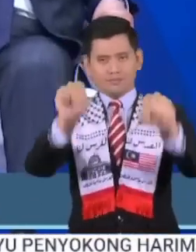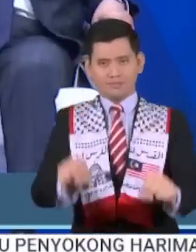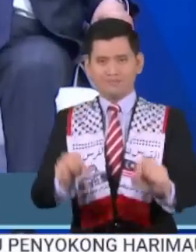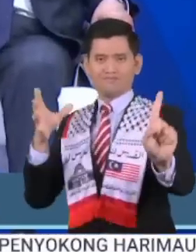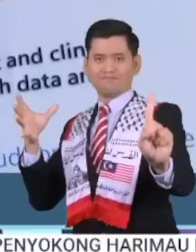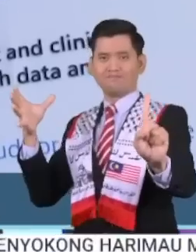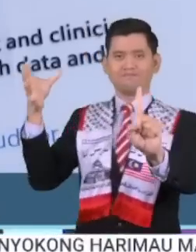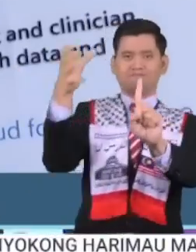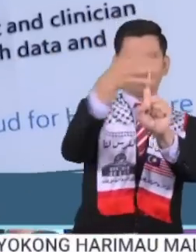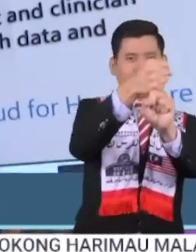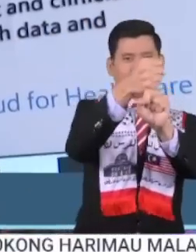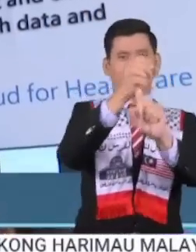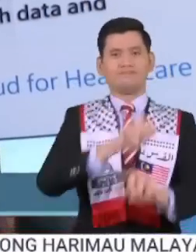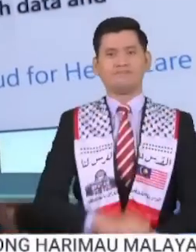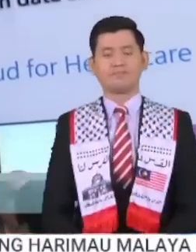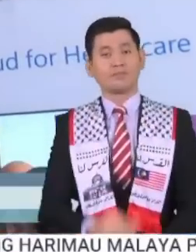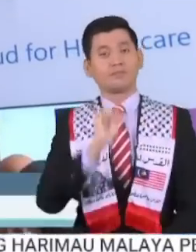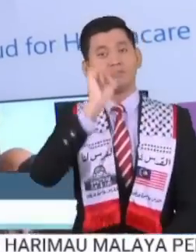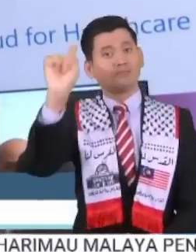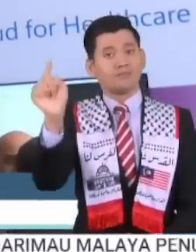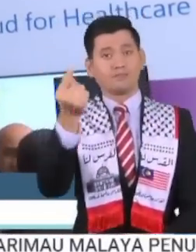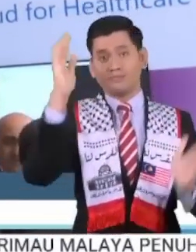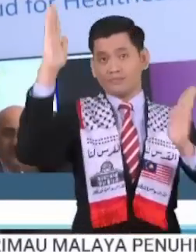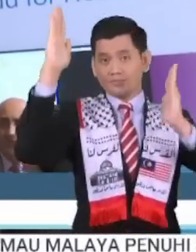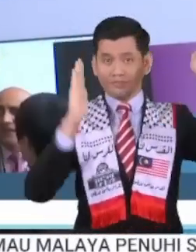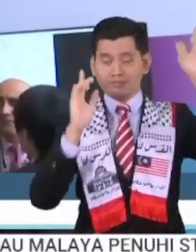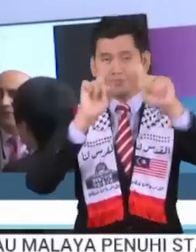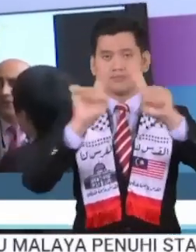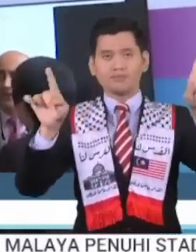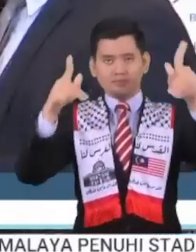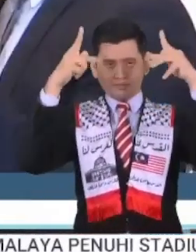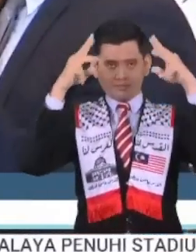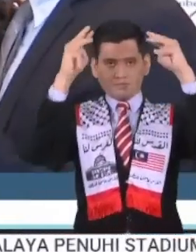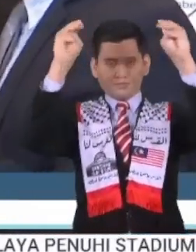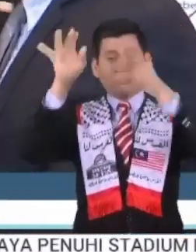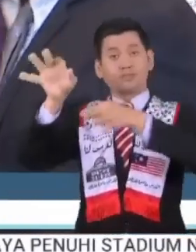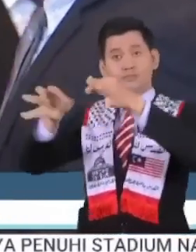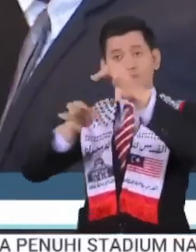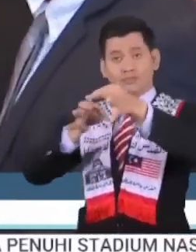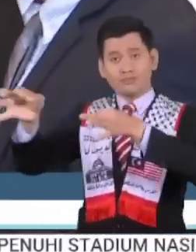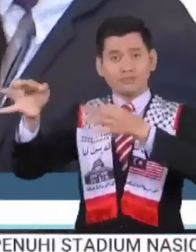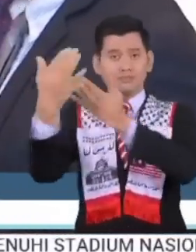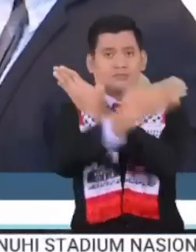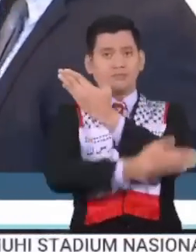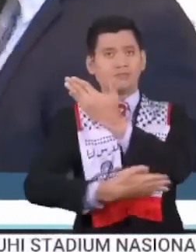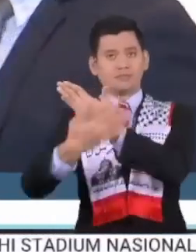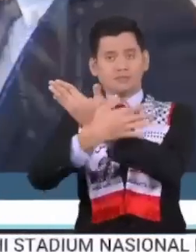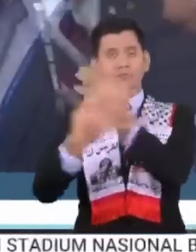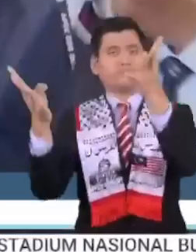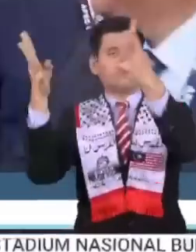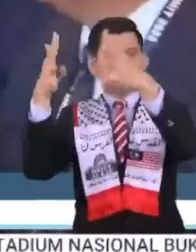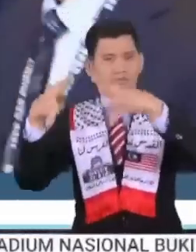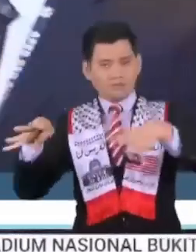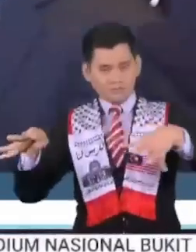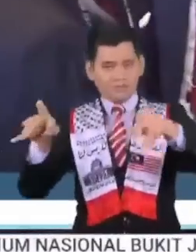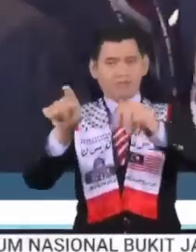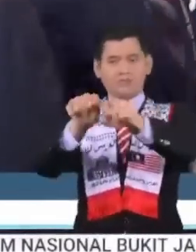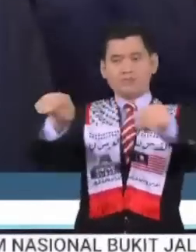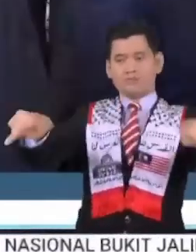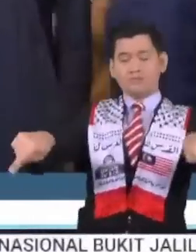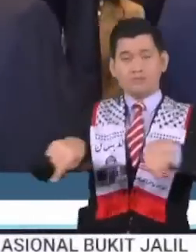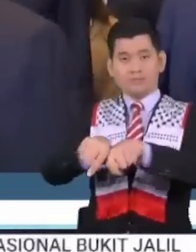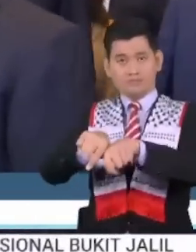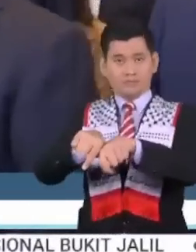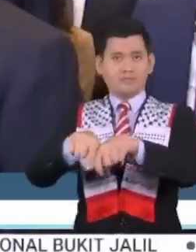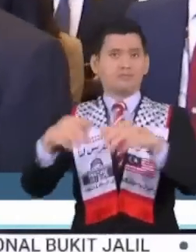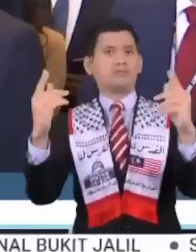that. Bukan sahaja Malaysia, Perdana Menteri turut menjelaskan negara ASEAN adalah destinasi paling stabil dan berdaya